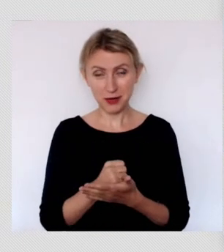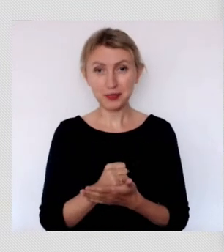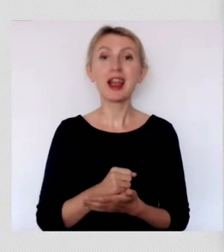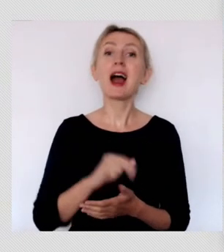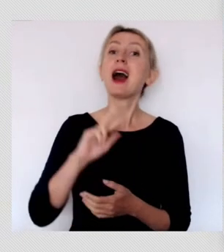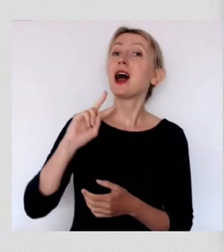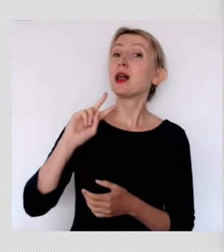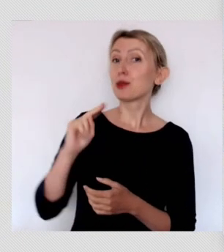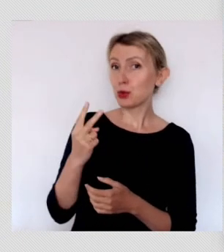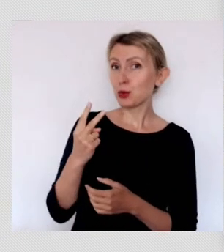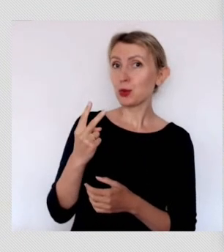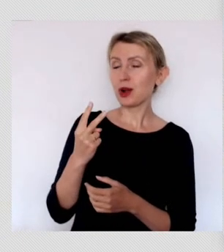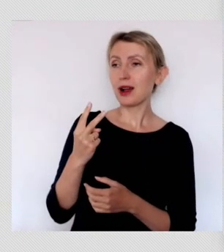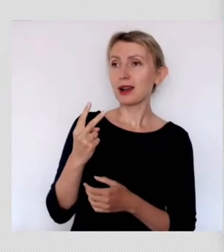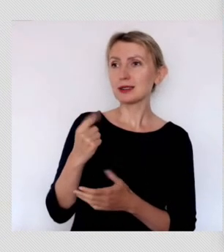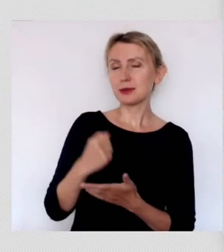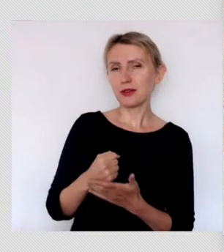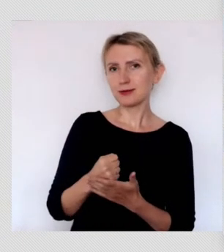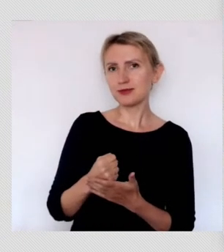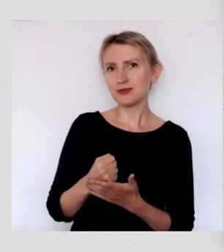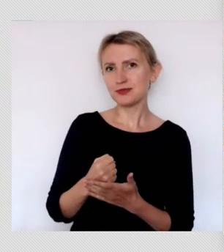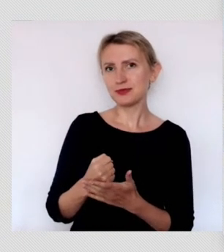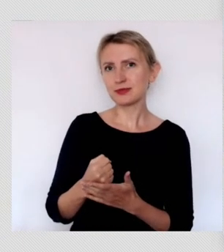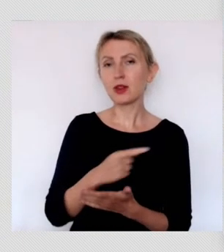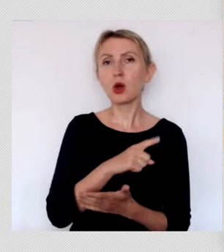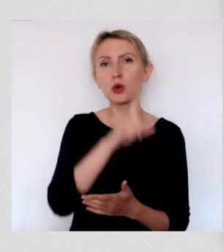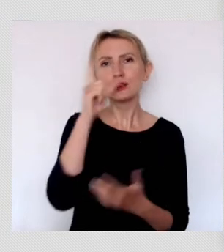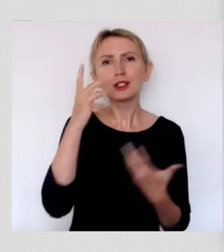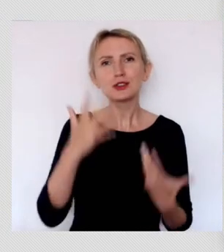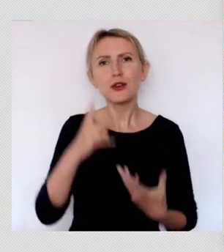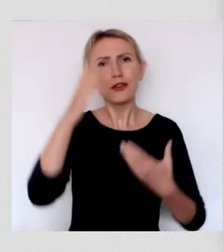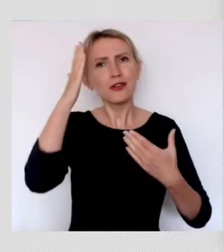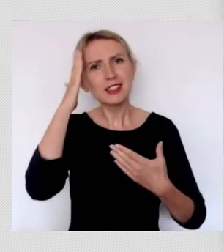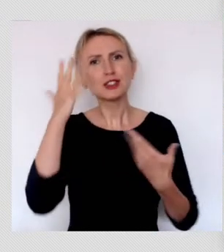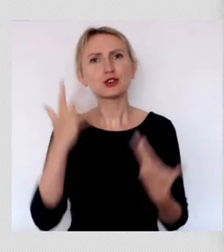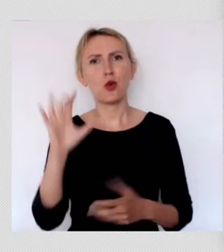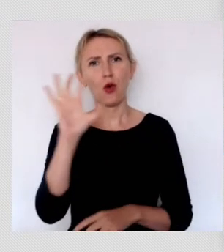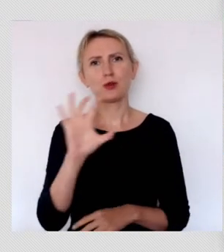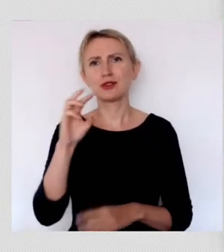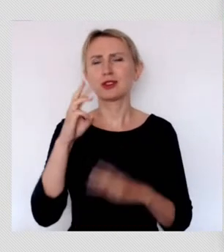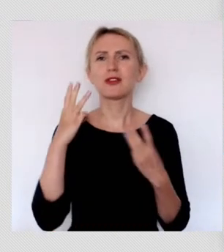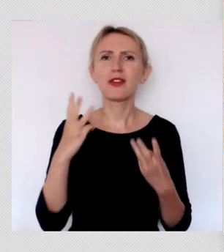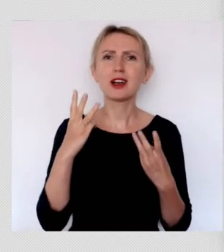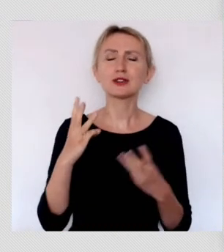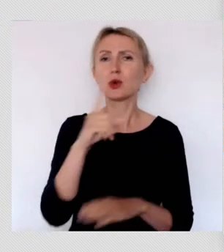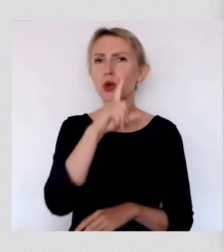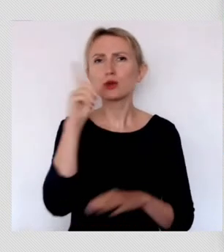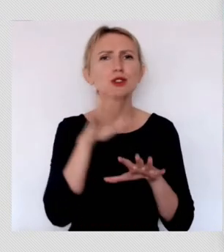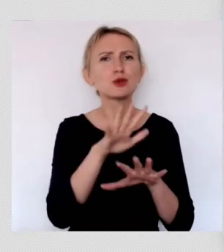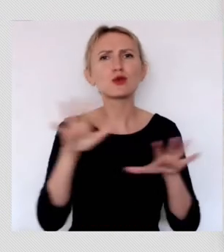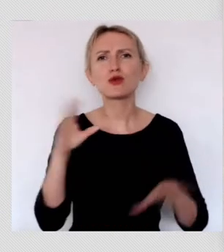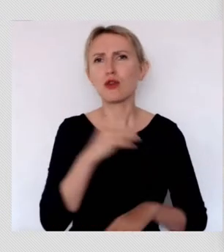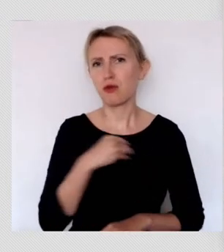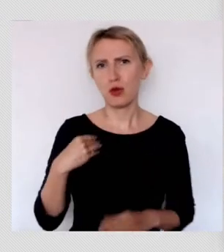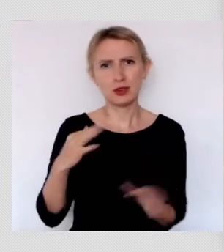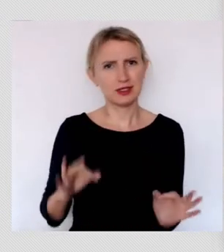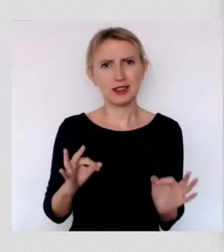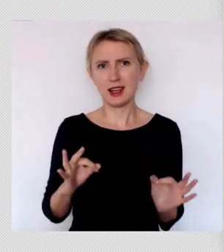taka, chcą wiedzieć i chcą obserwować, monitorować, to jest bardzo ważne. To się ludzi jest dużo w Polsce w tej chwili.